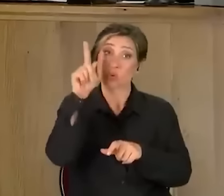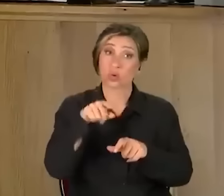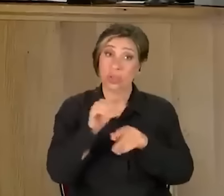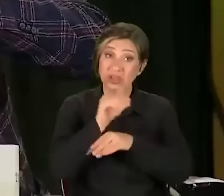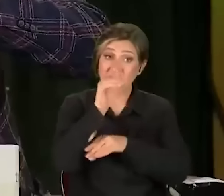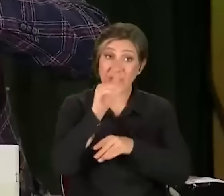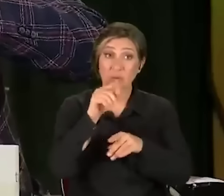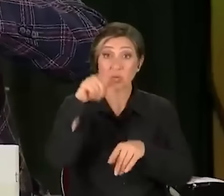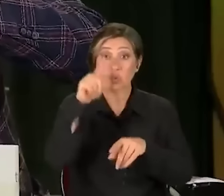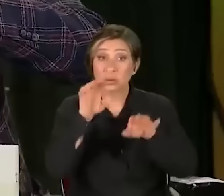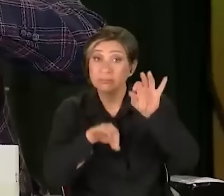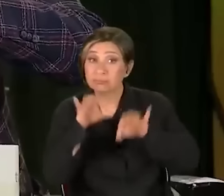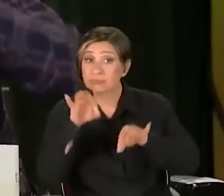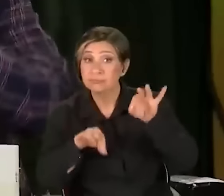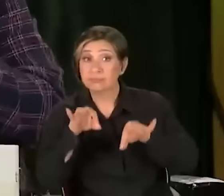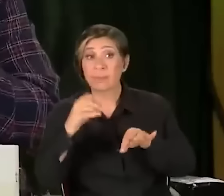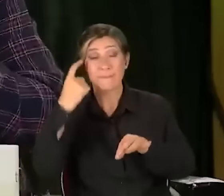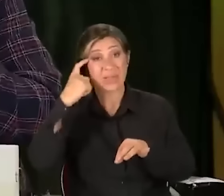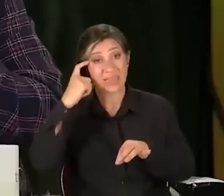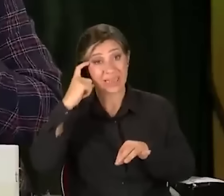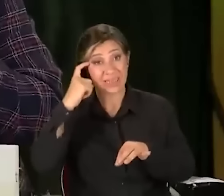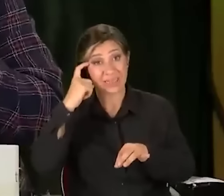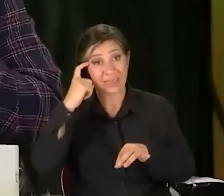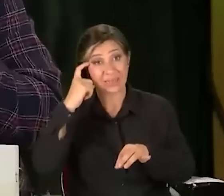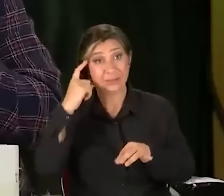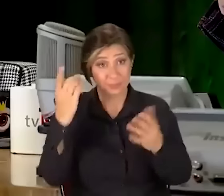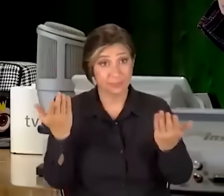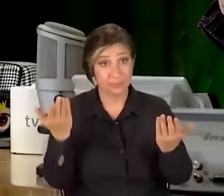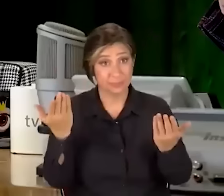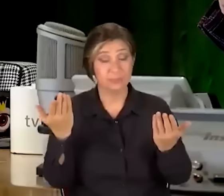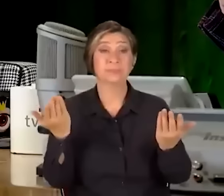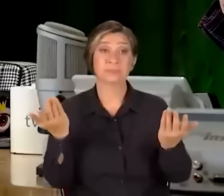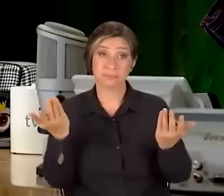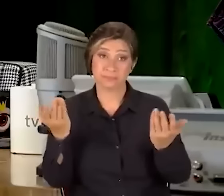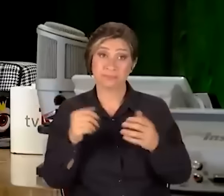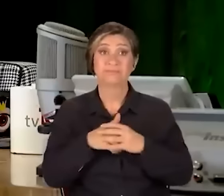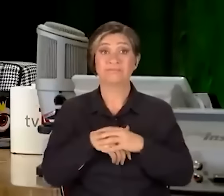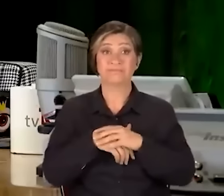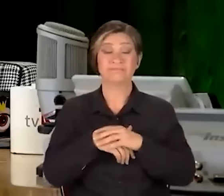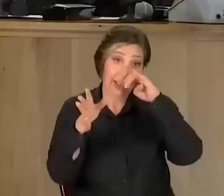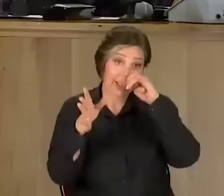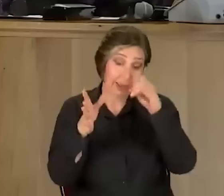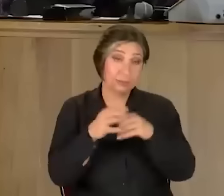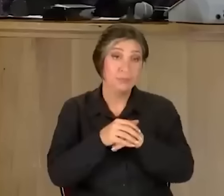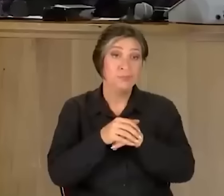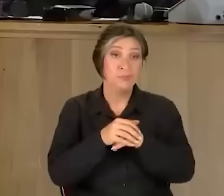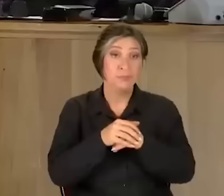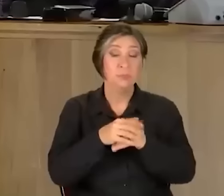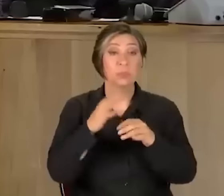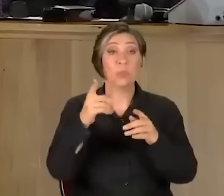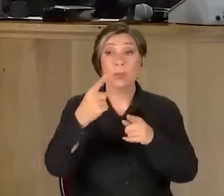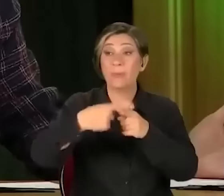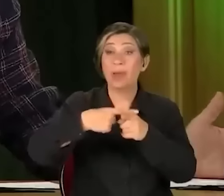yaşayan, günü tahlil edebilen, mantıklı. Değil mi? Aynen öyle. Ya. Belki de